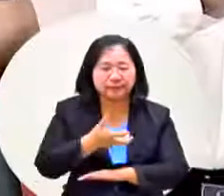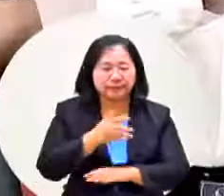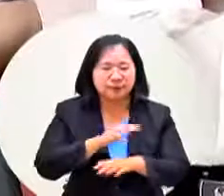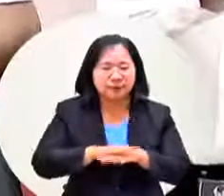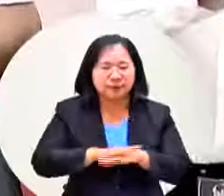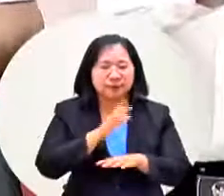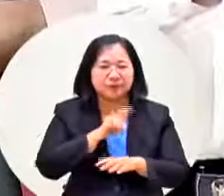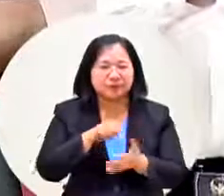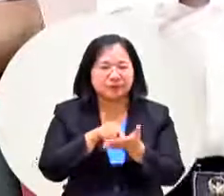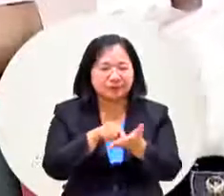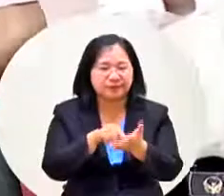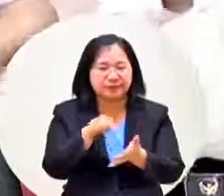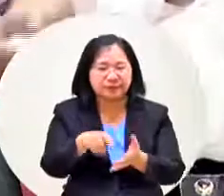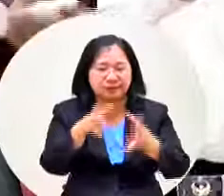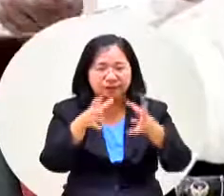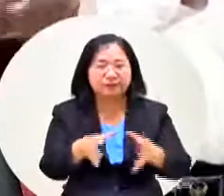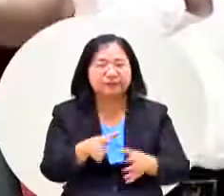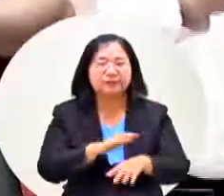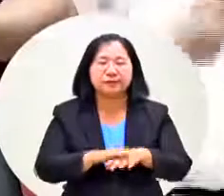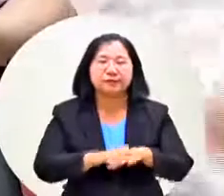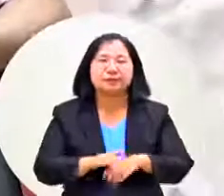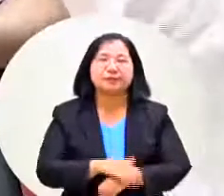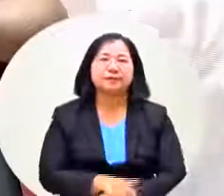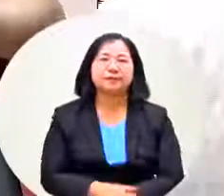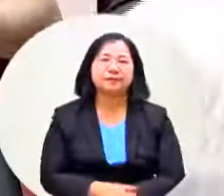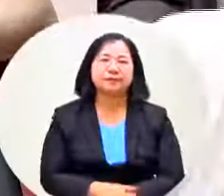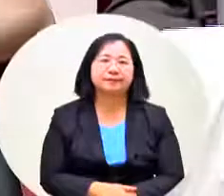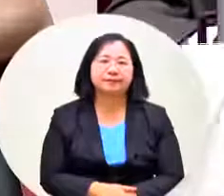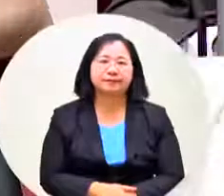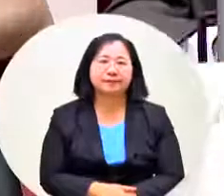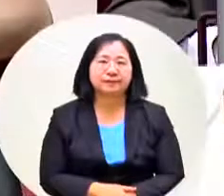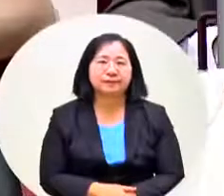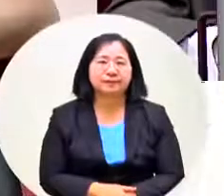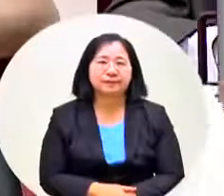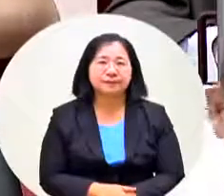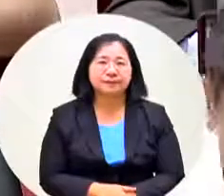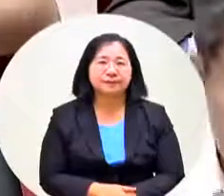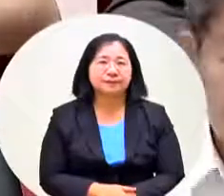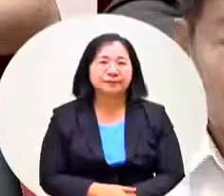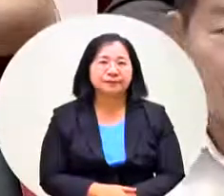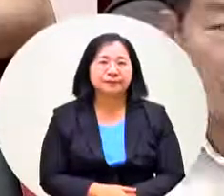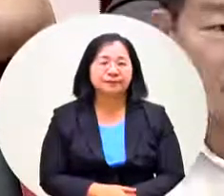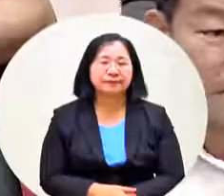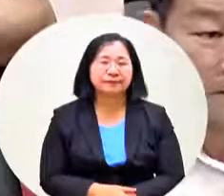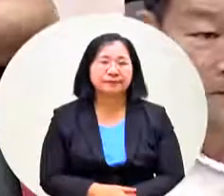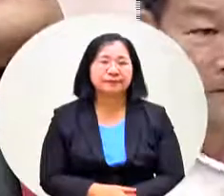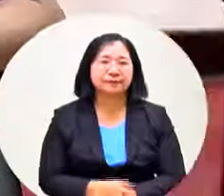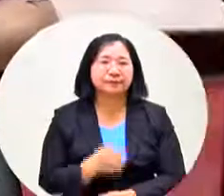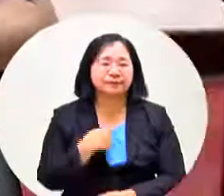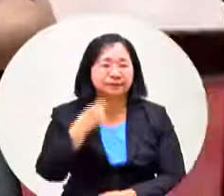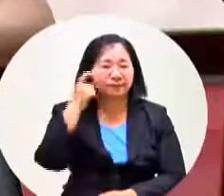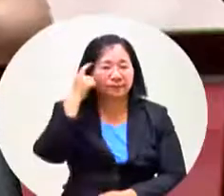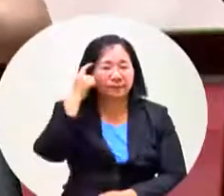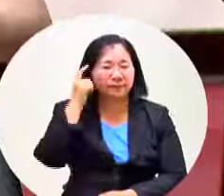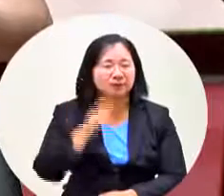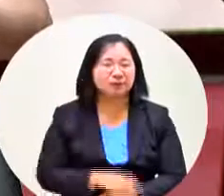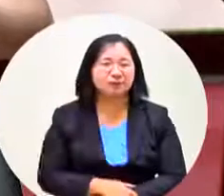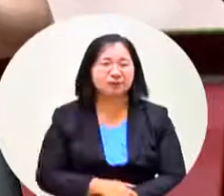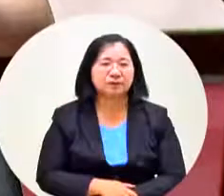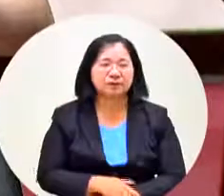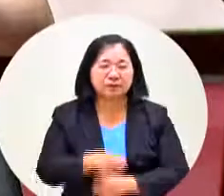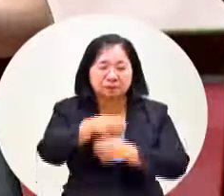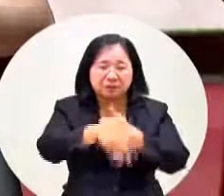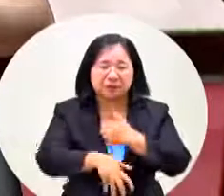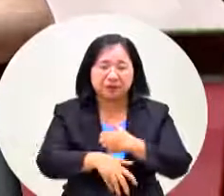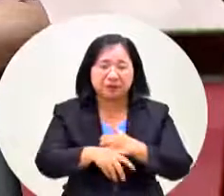哈，整个产业园区的公共安全是有帮助的。啊嘛，就感谢迄个黄议员你的关心了哈。那本